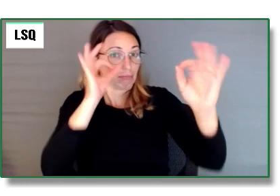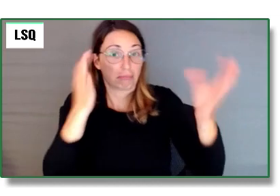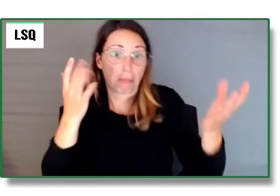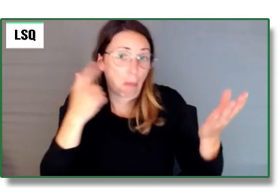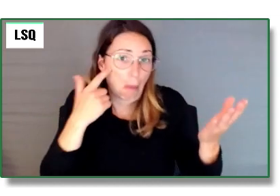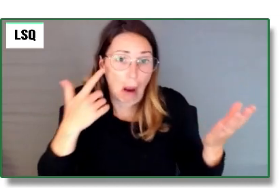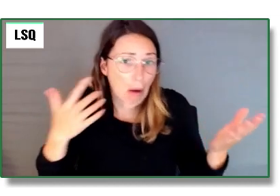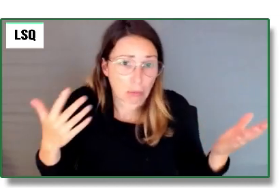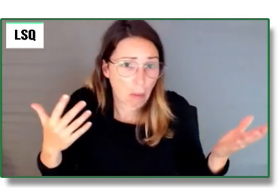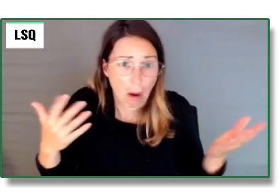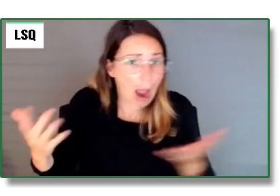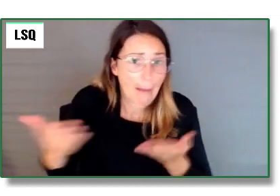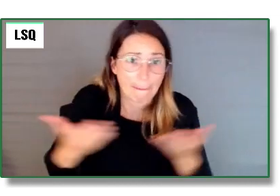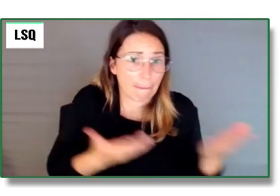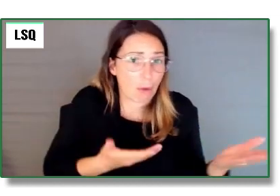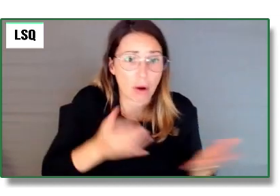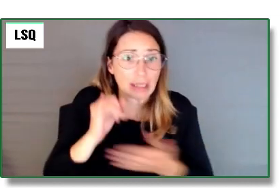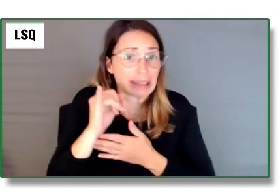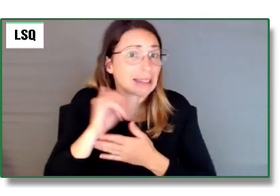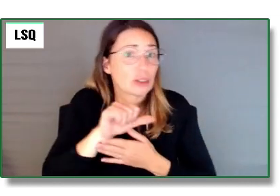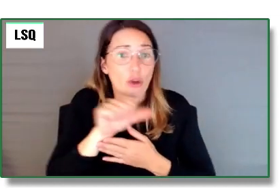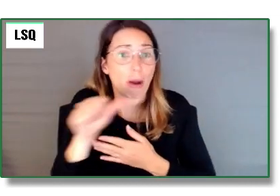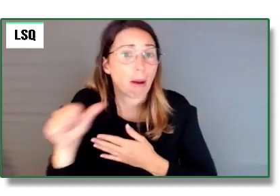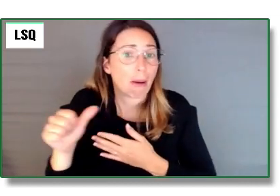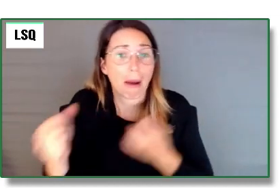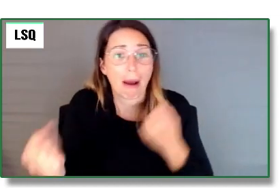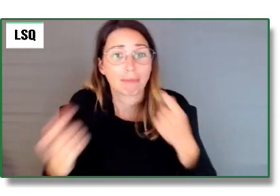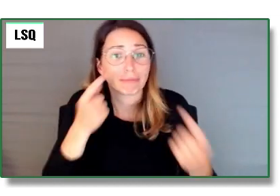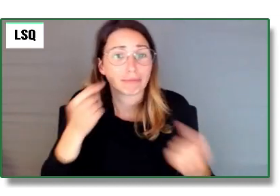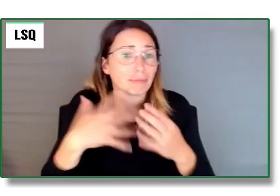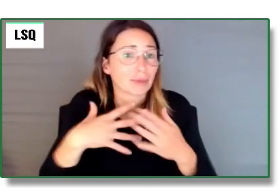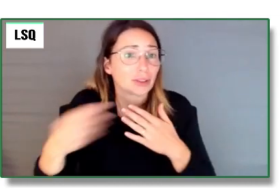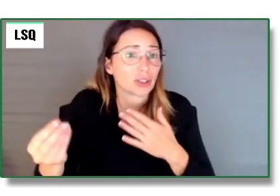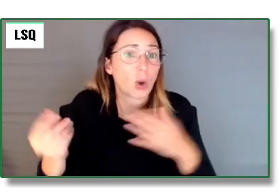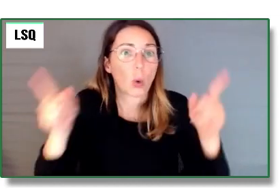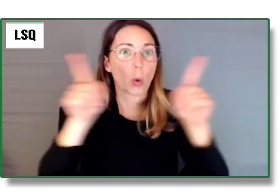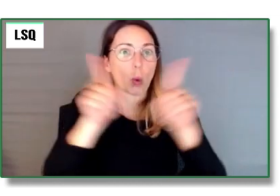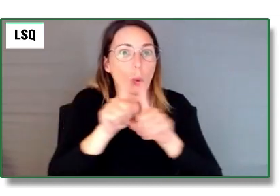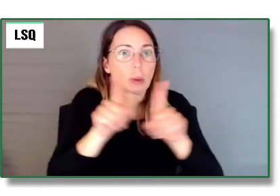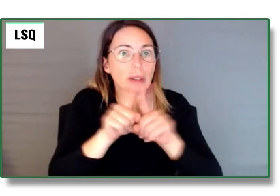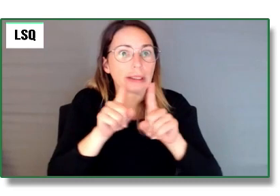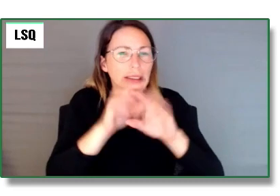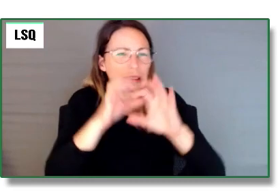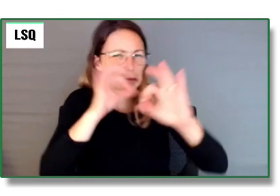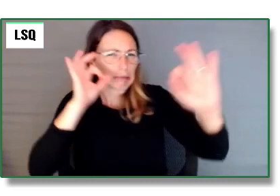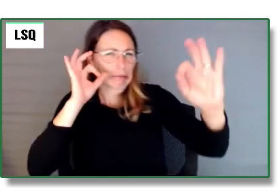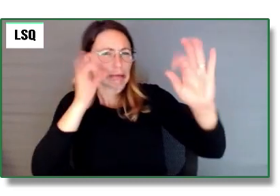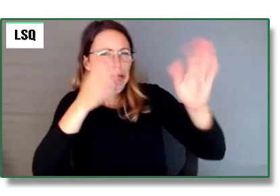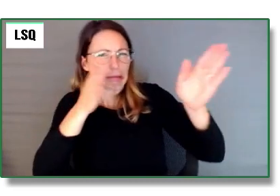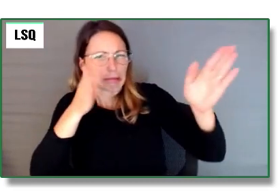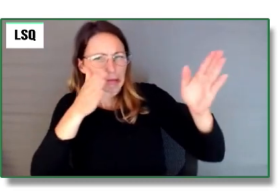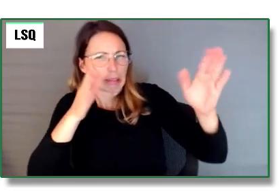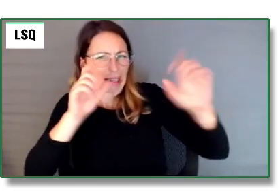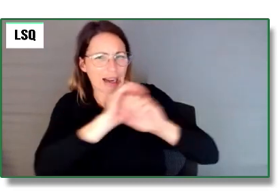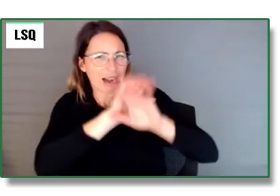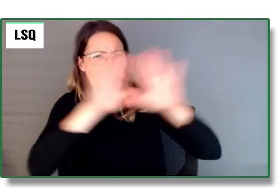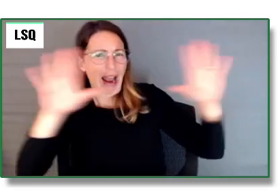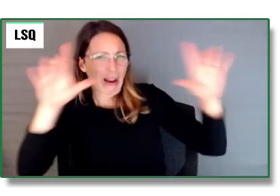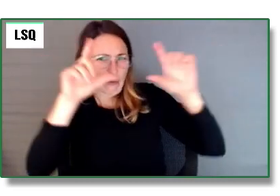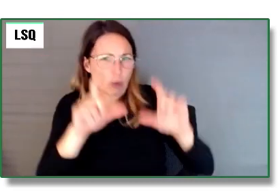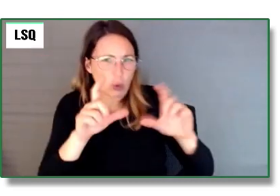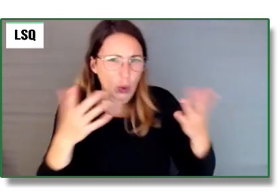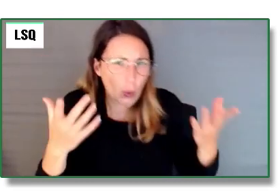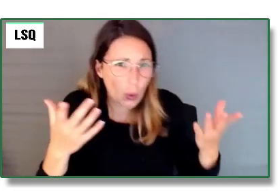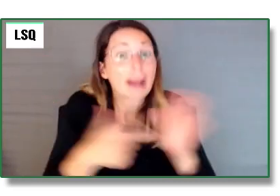et l'angle sont trop grands pour que je puisse prendre une photo assez nette, même avec un des meilleurs appareils iPhone qui existent. En général, je me tourne vers ma